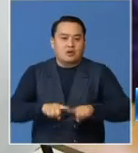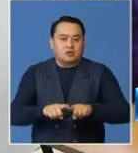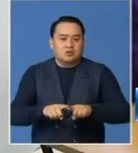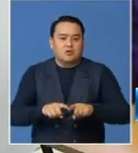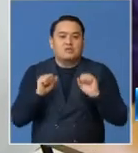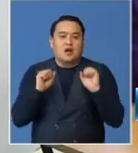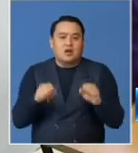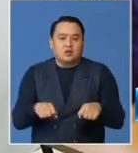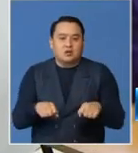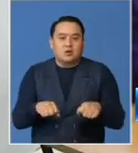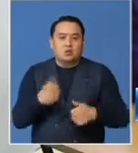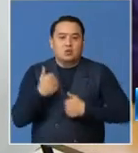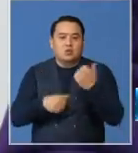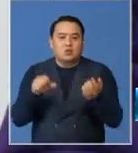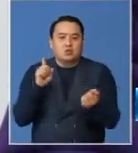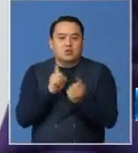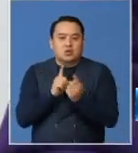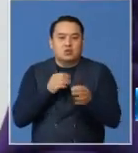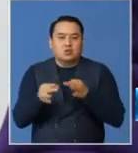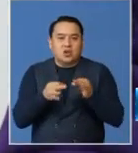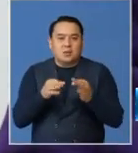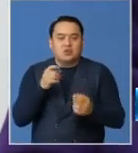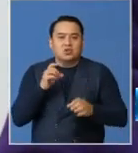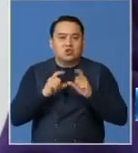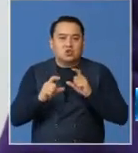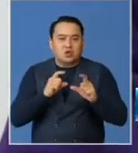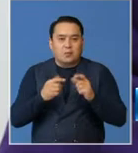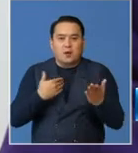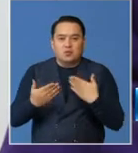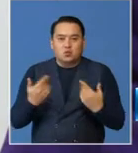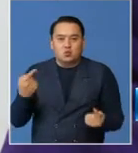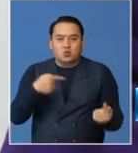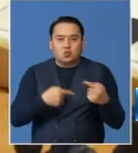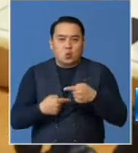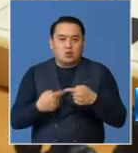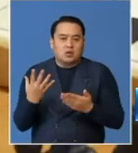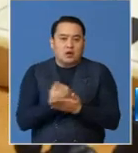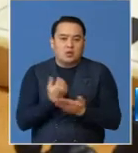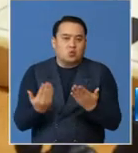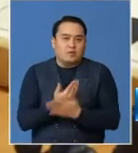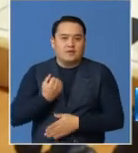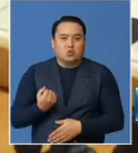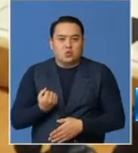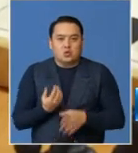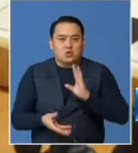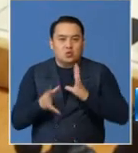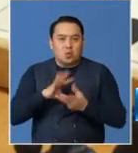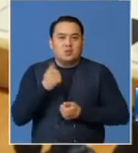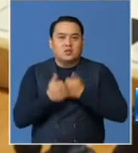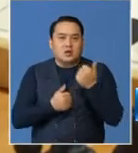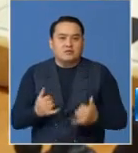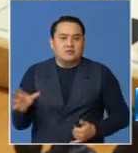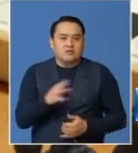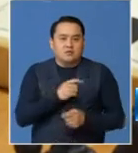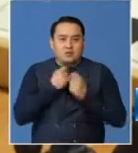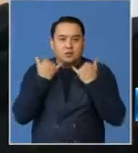за возможность помериться силами в шахматно-шашечном поединке, пообщаться друг с другом и найти новых друзей. По итогам соревнований все